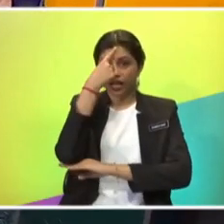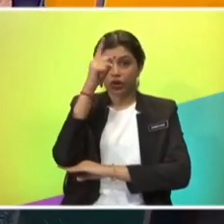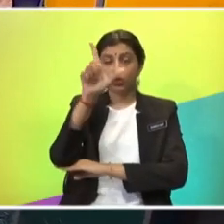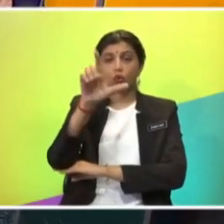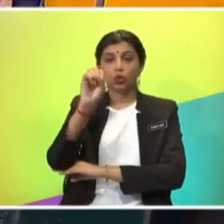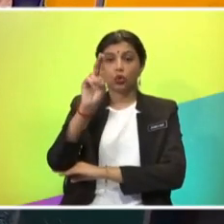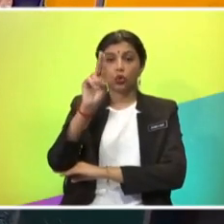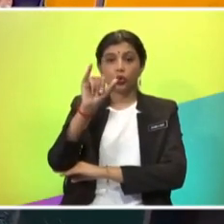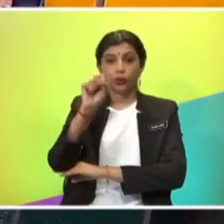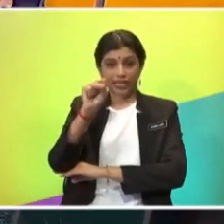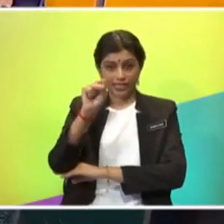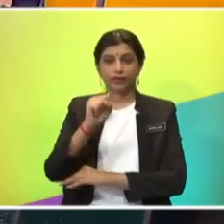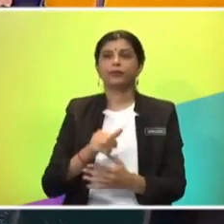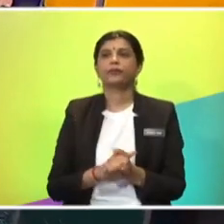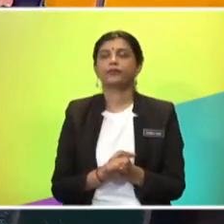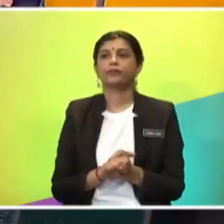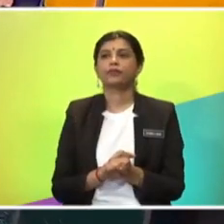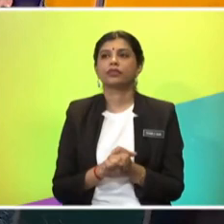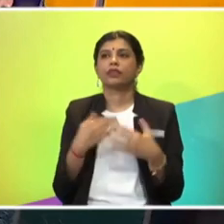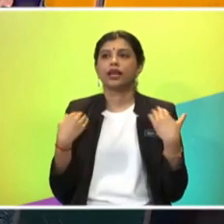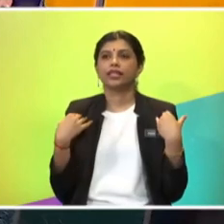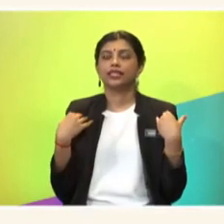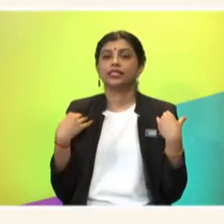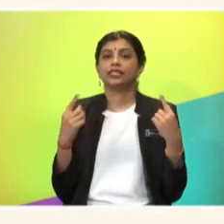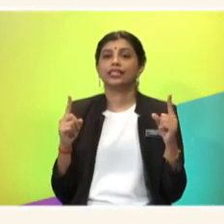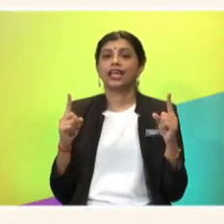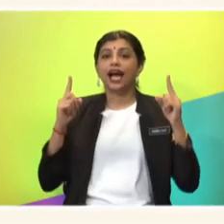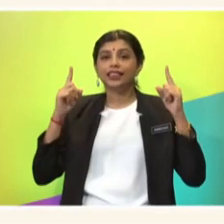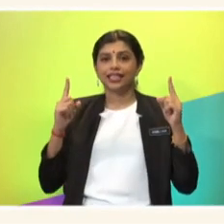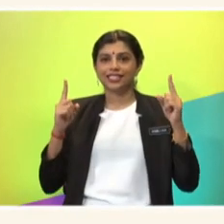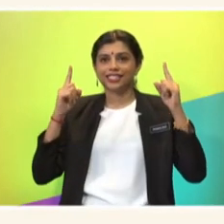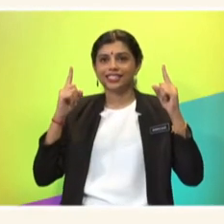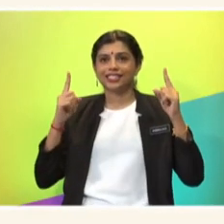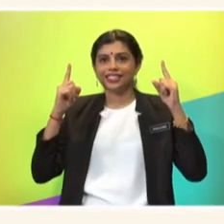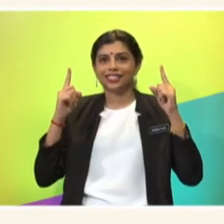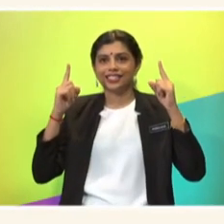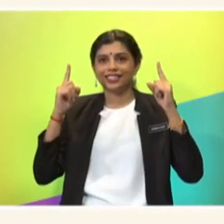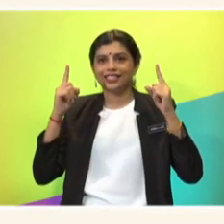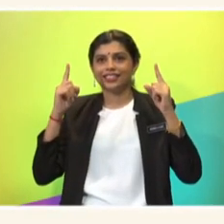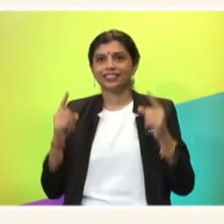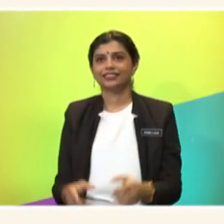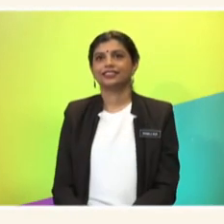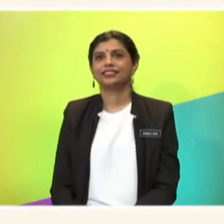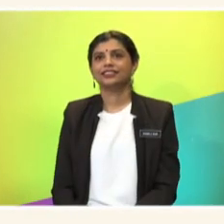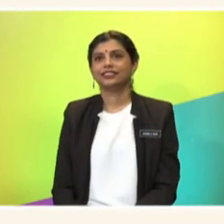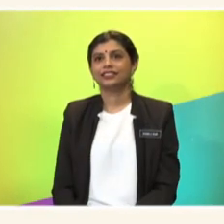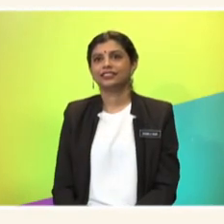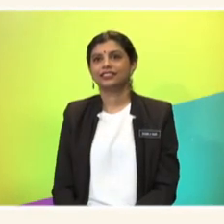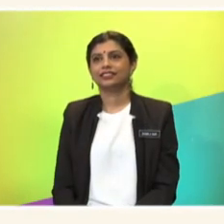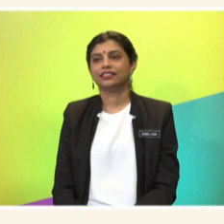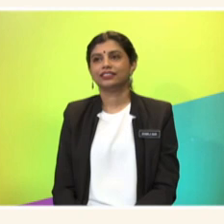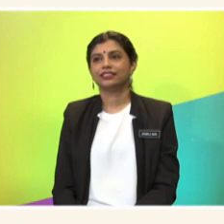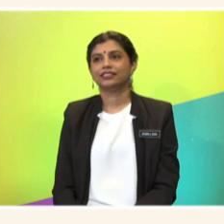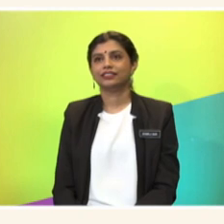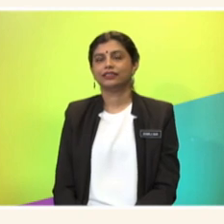Soalan untuk Louis. Baik. Okey, berada di paparan tersebut. Minta Mrs. Yeo. Mrs. Yeo,